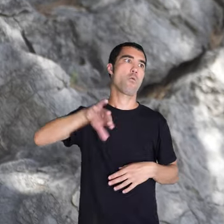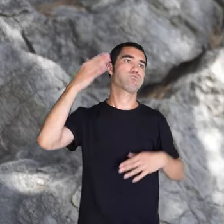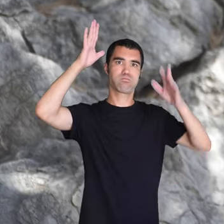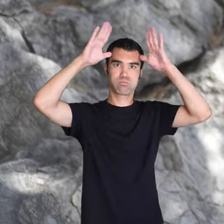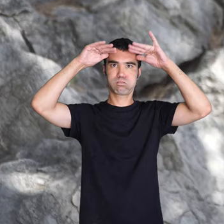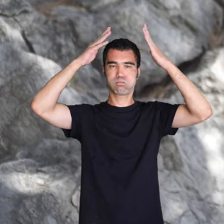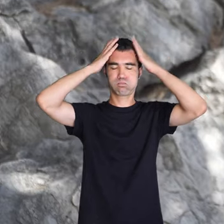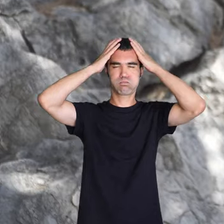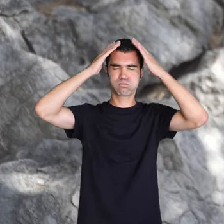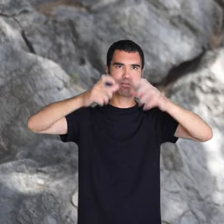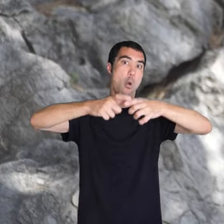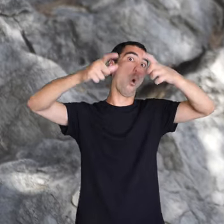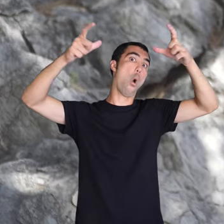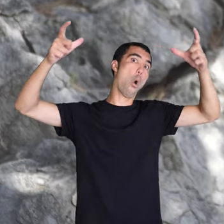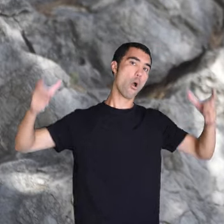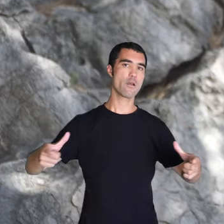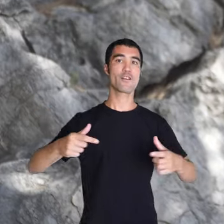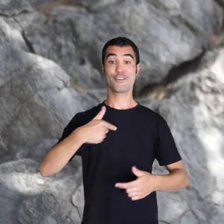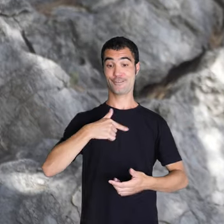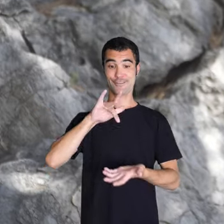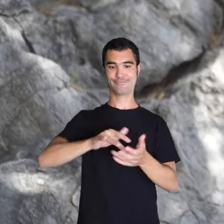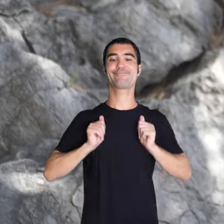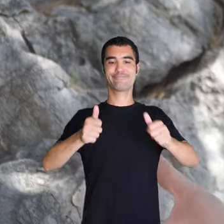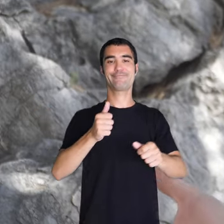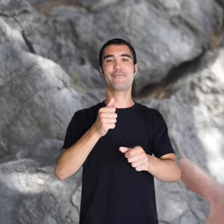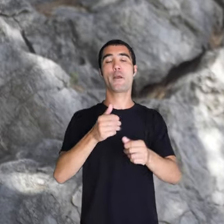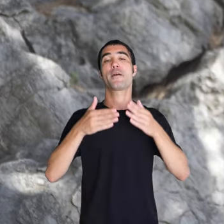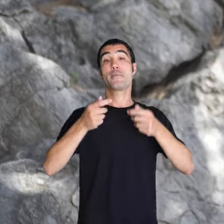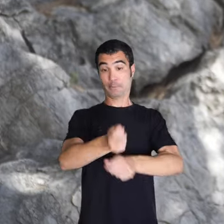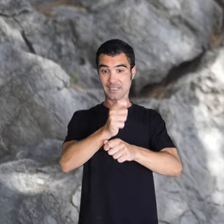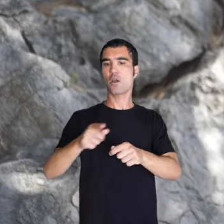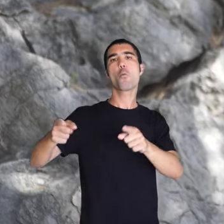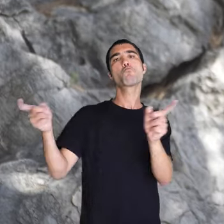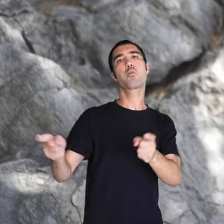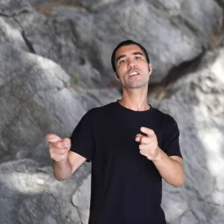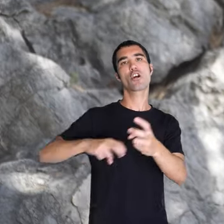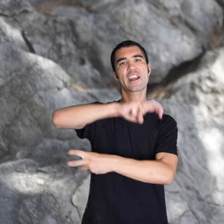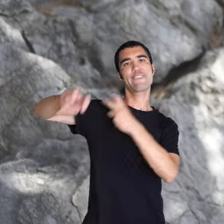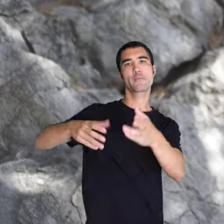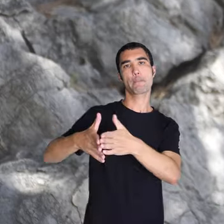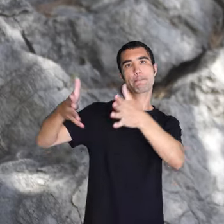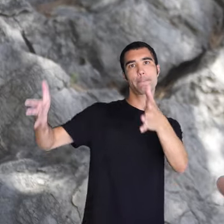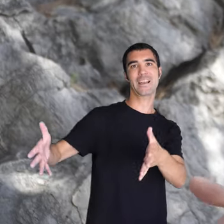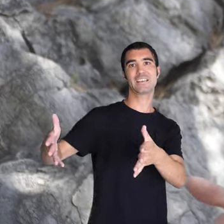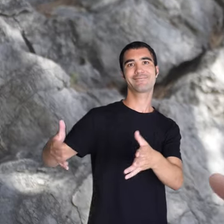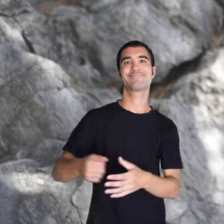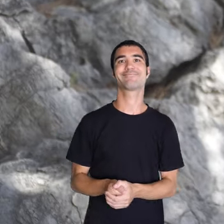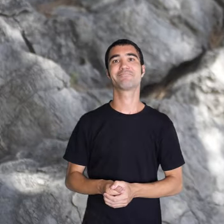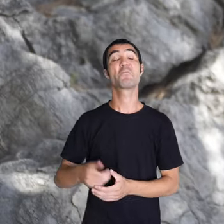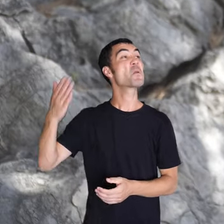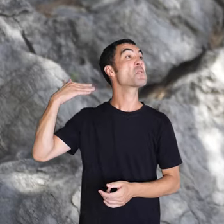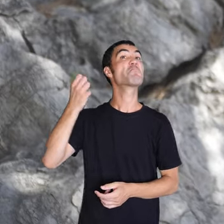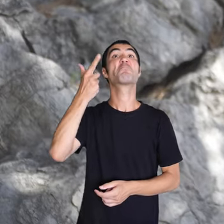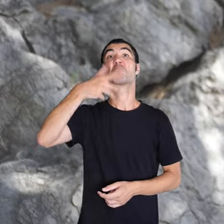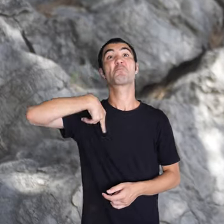augmentat una borrada. O sigui, quan jo vaig començar a pescar se va ampliar esport, i no sé el número que hi havia